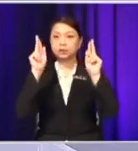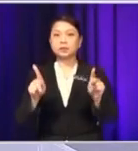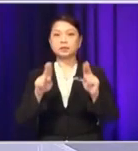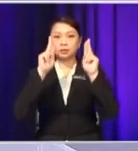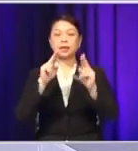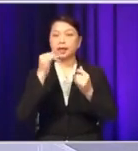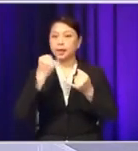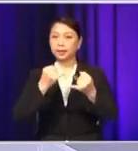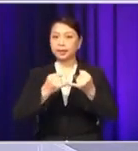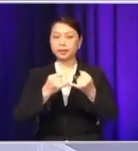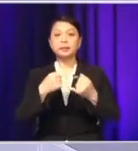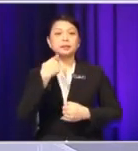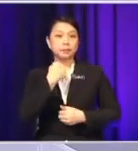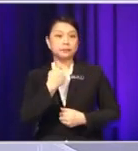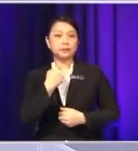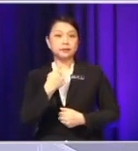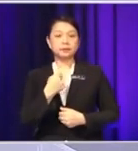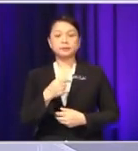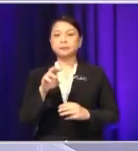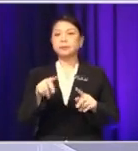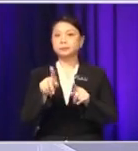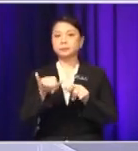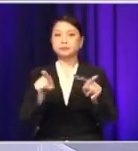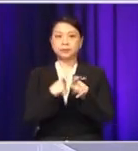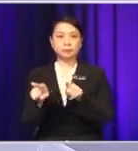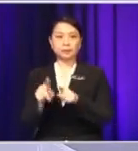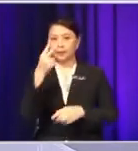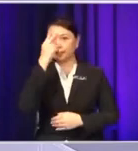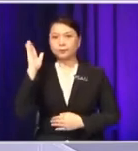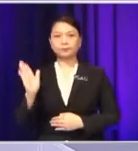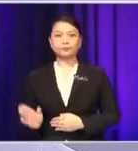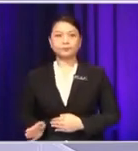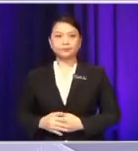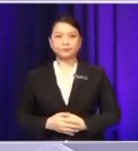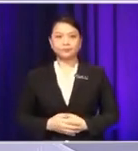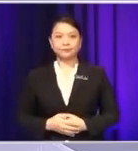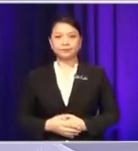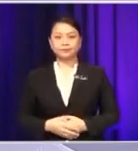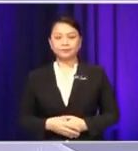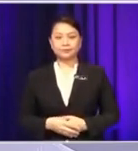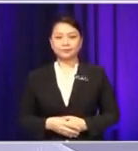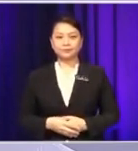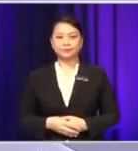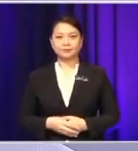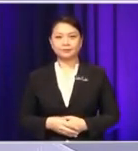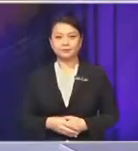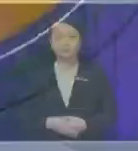tahu siapakah penyampai yang akan bersama-sama dengan kita pada hari ini? Ayuh kita saksikan dahulu profil beliau.